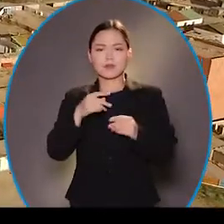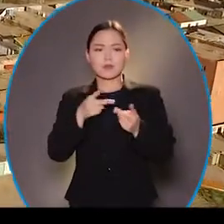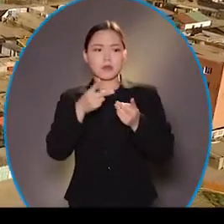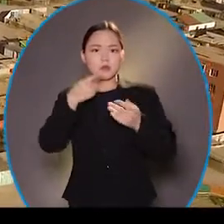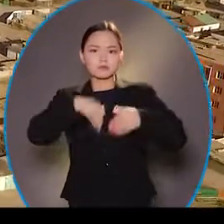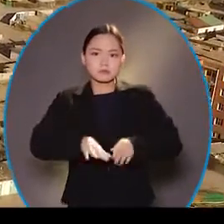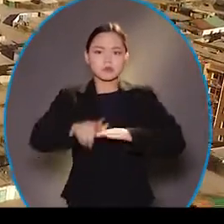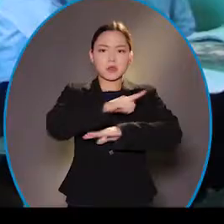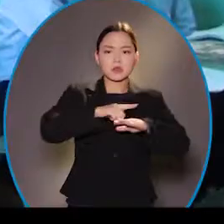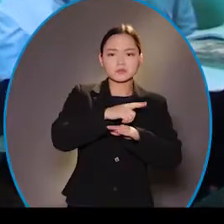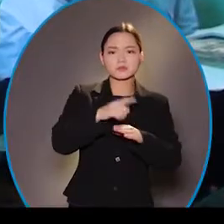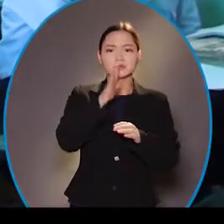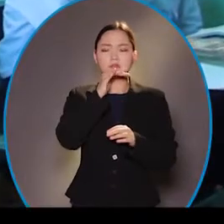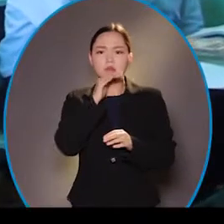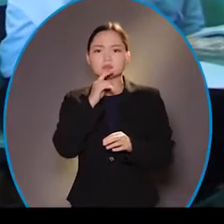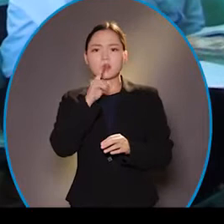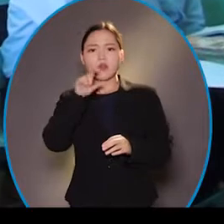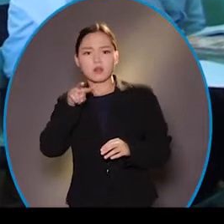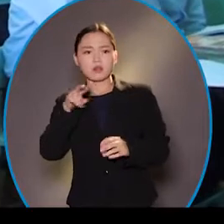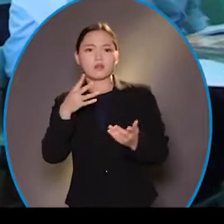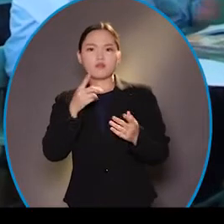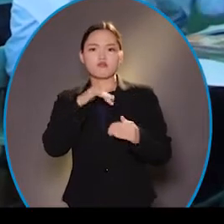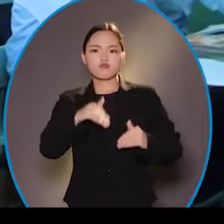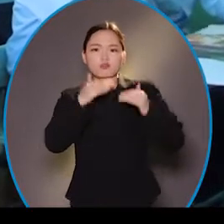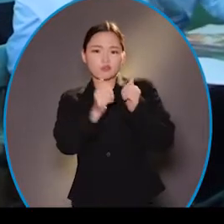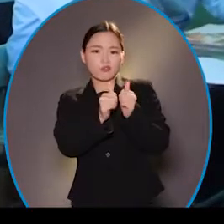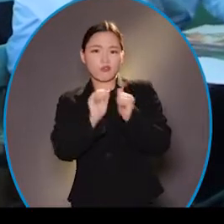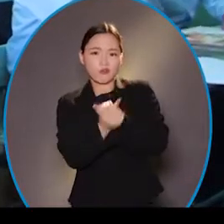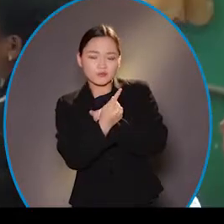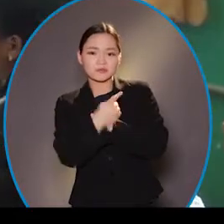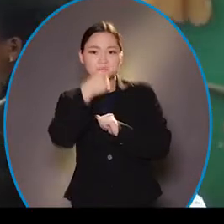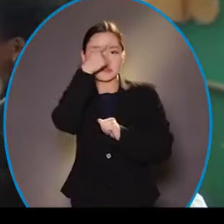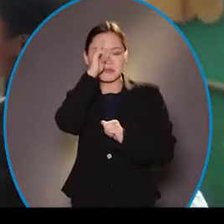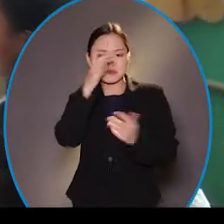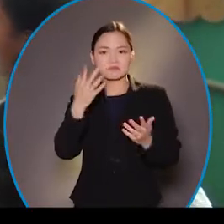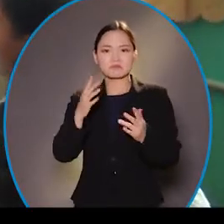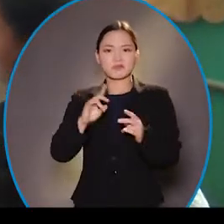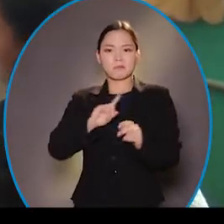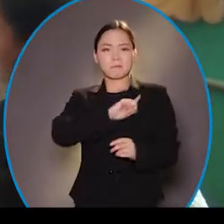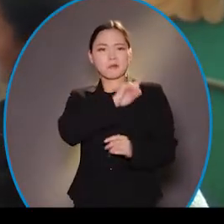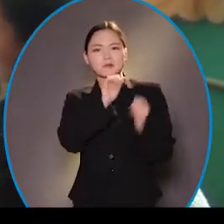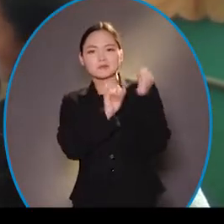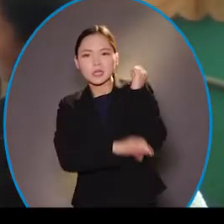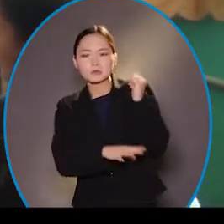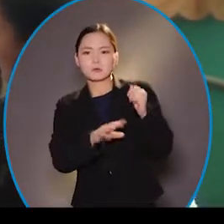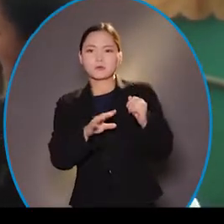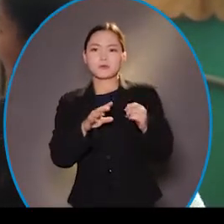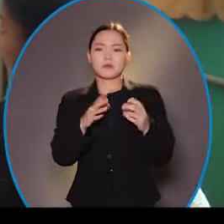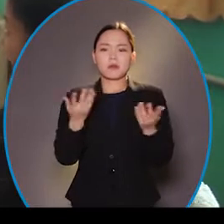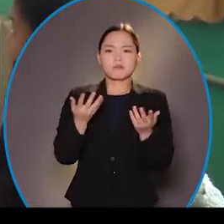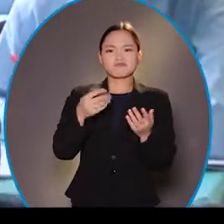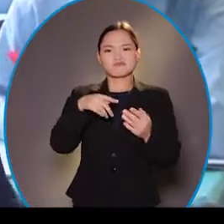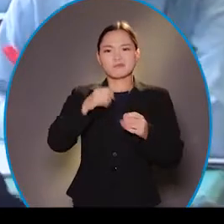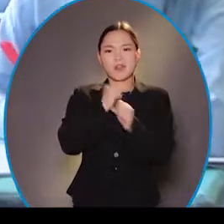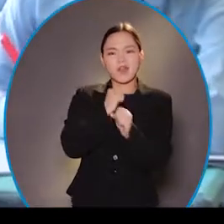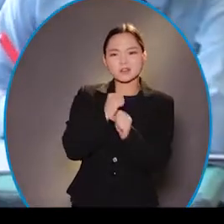өнгө, нас, хүйс, хөгжлийн онцлог, эрүүл мэнд, нийгмийн гарал байдал, хөрөнгө чинээ,